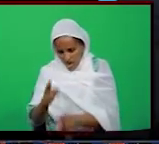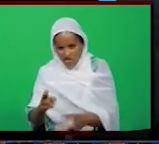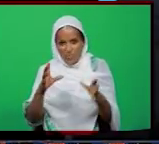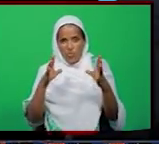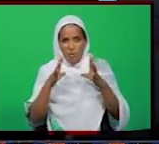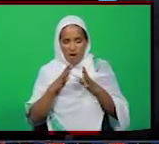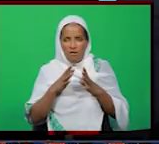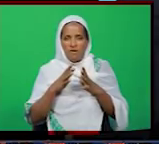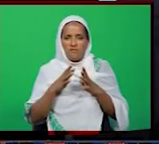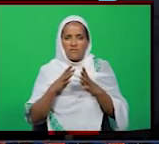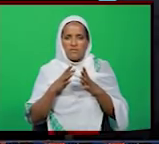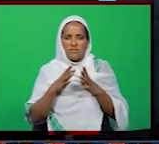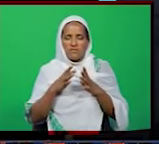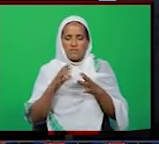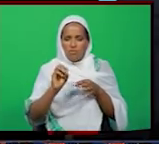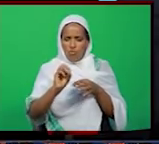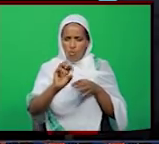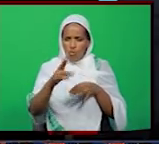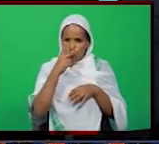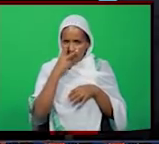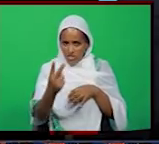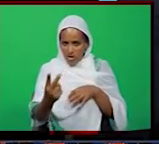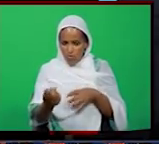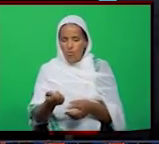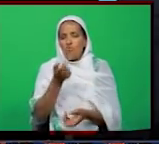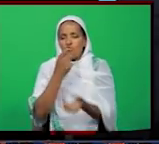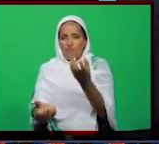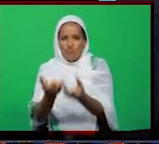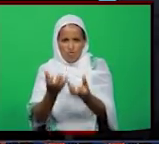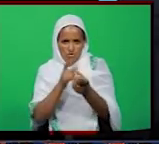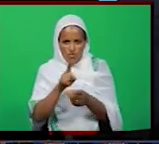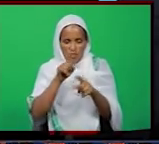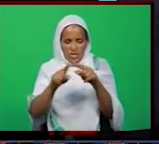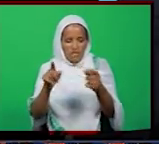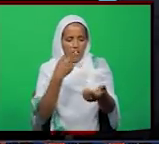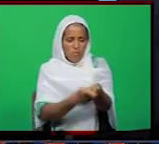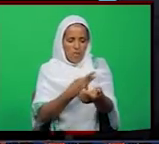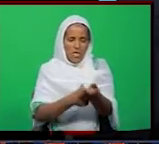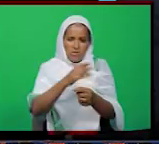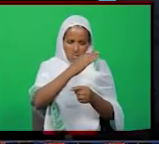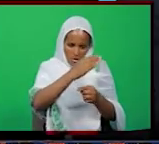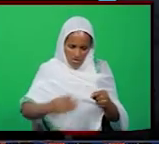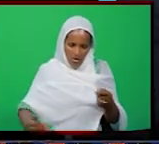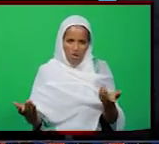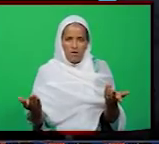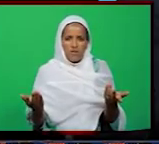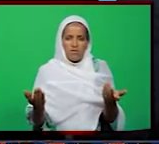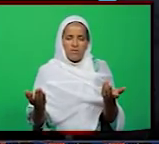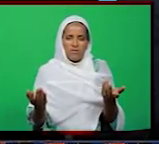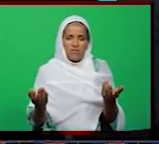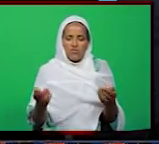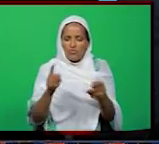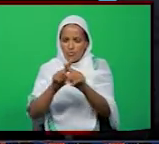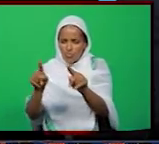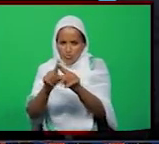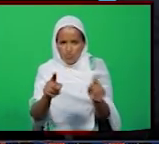በዓል ጎልቶ የሚታየው ንፍሮ ነው። ግን በግ ይታረድበታል።